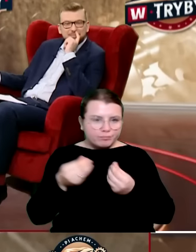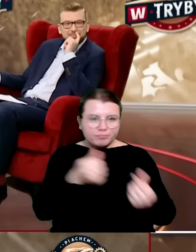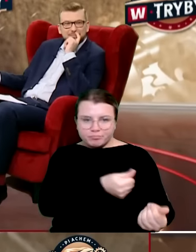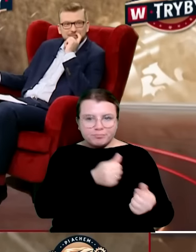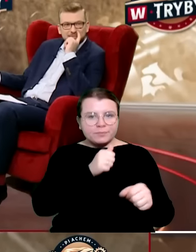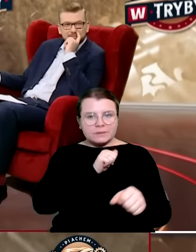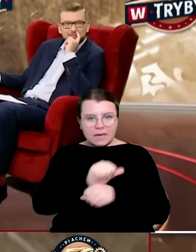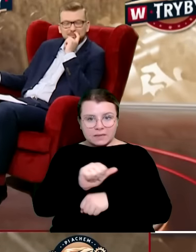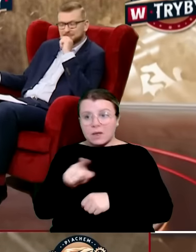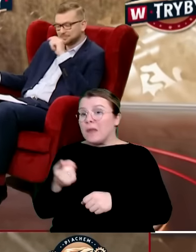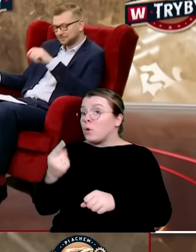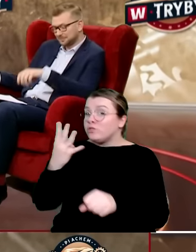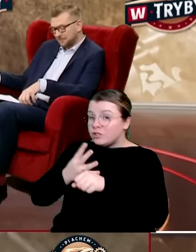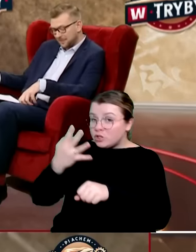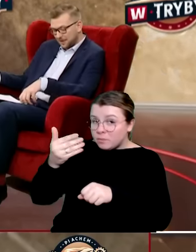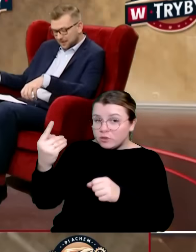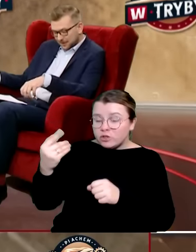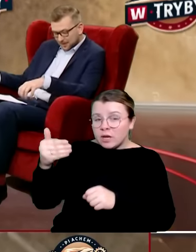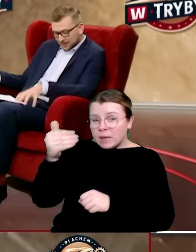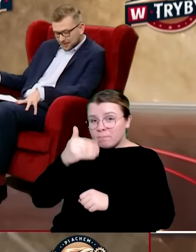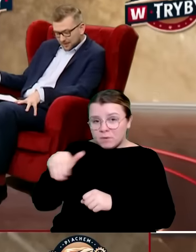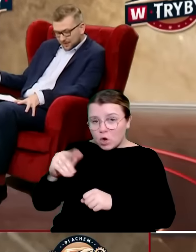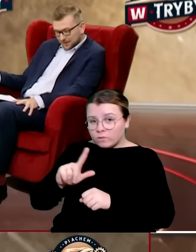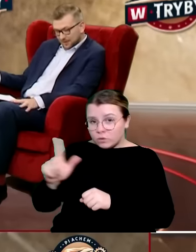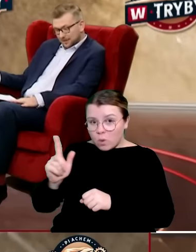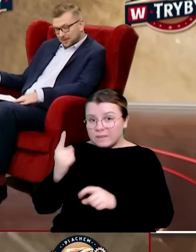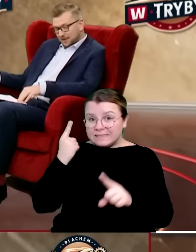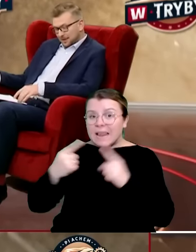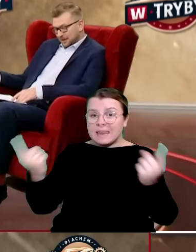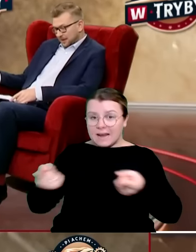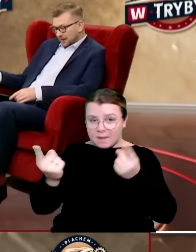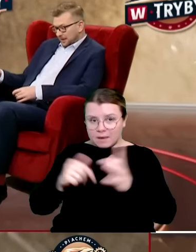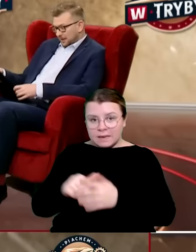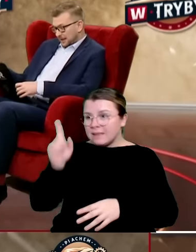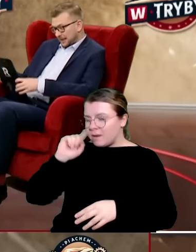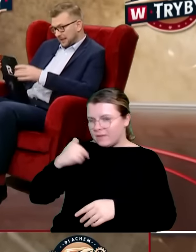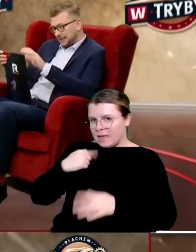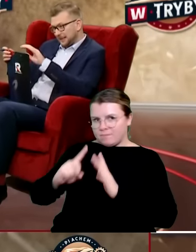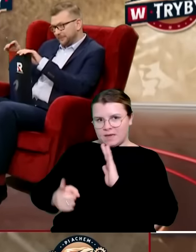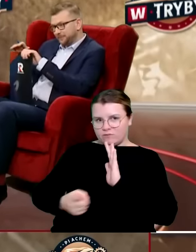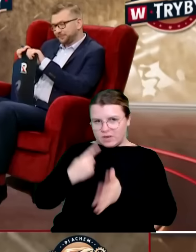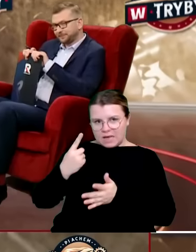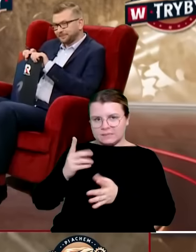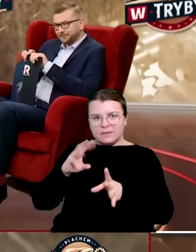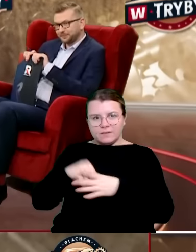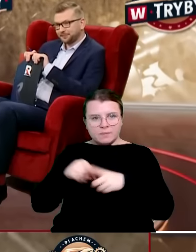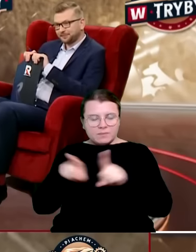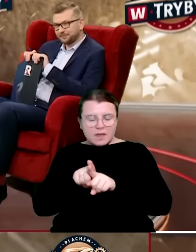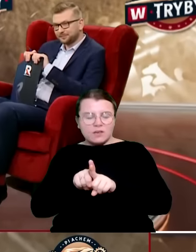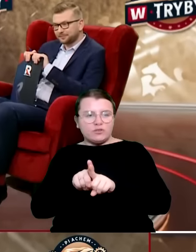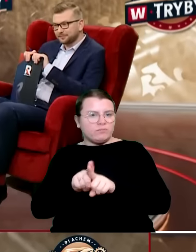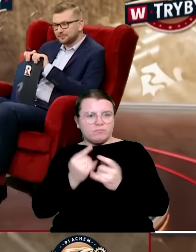milionów na reklamę w likwidacji. Ja się spotykam z czymś takim pierwszy raz. Tam jeszcze rebranding leci, tam reklamy